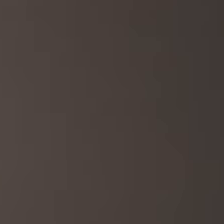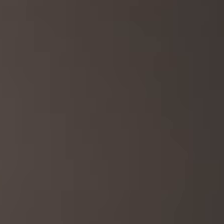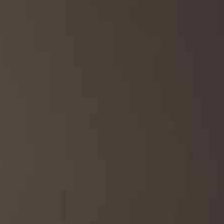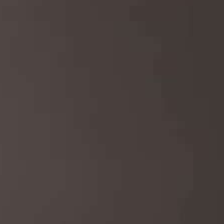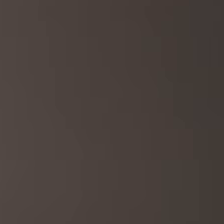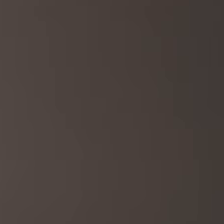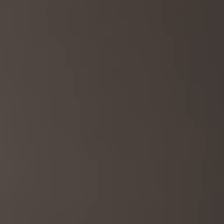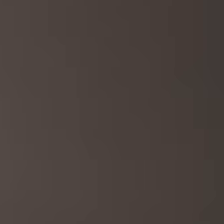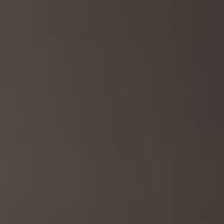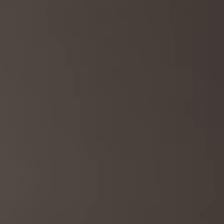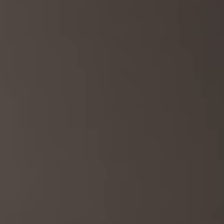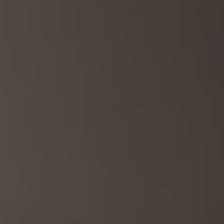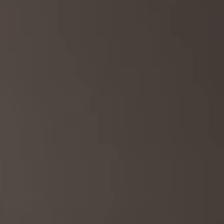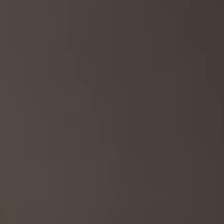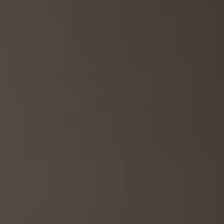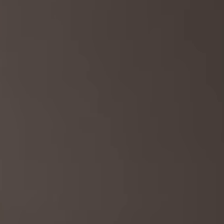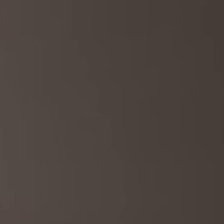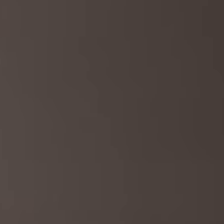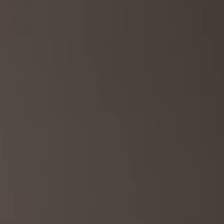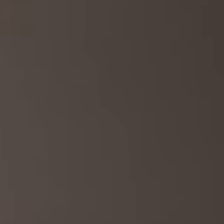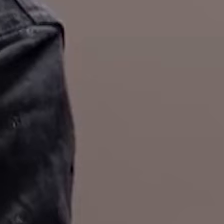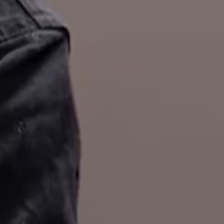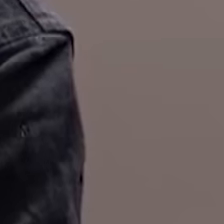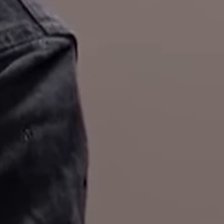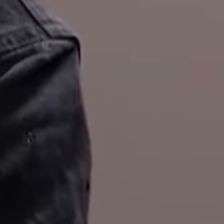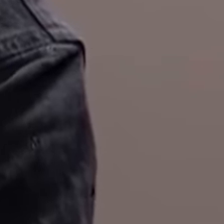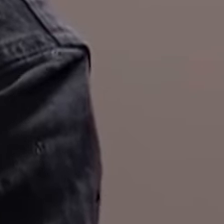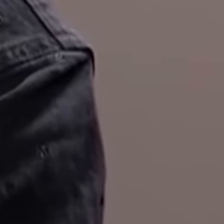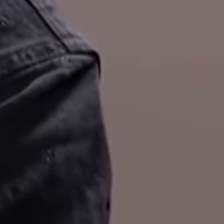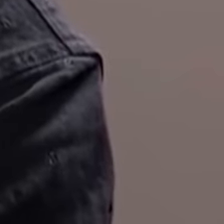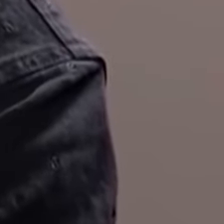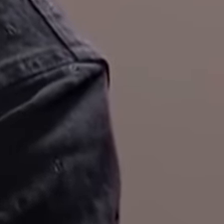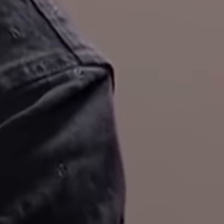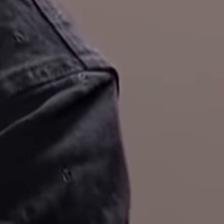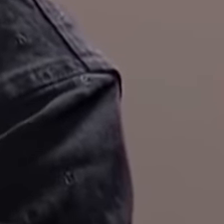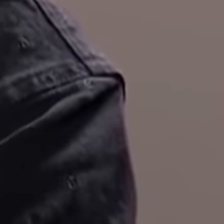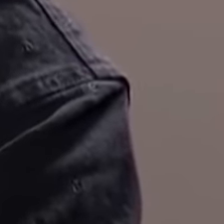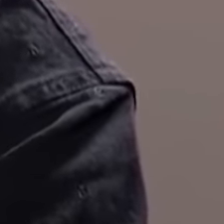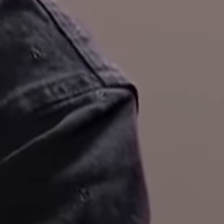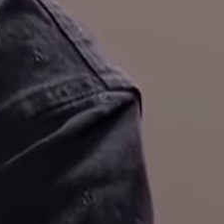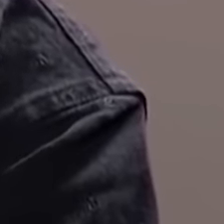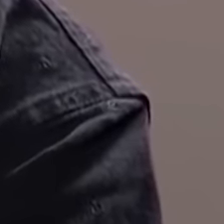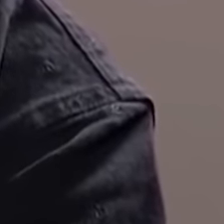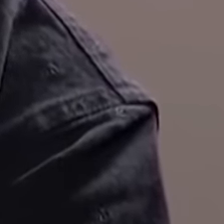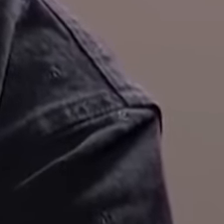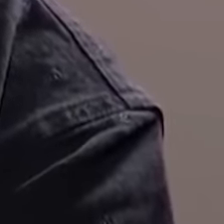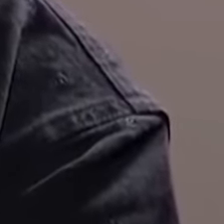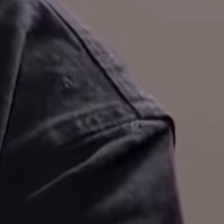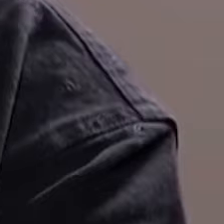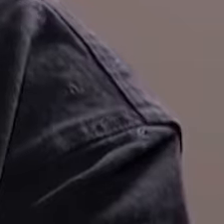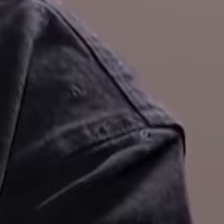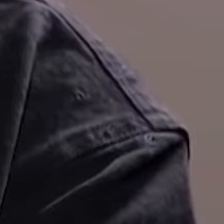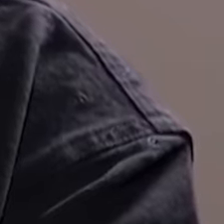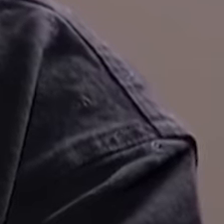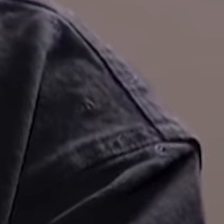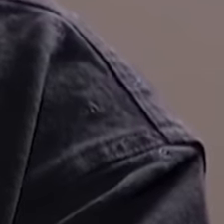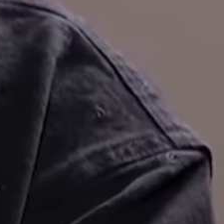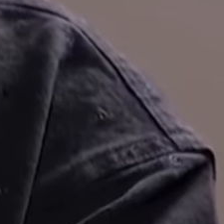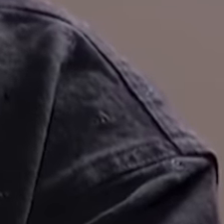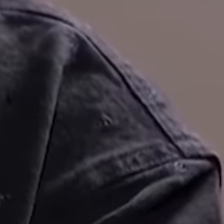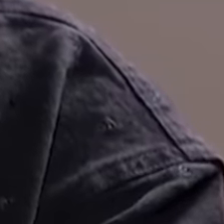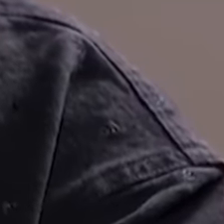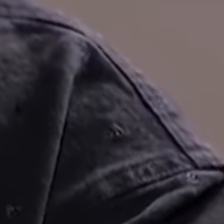რაში გზნება, როდესაც ნაკრების მაისური გაცვია. გუნდში რაც არ უნდა ბევრი ტიტული ჰქონდეს მოგებული, რაც უნდა ჩემპიონთა ლიგა ჰქონდეს